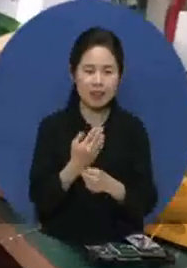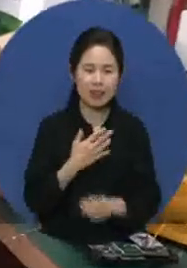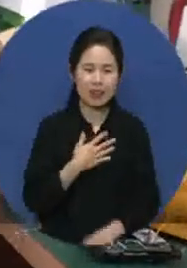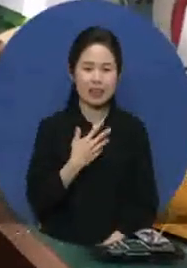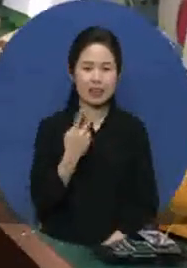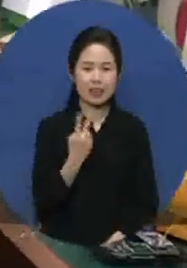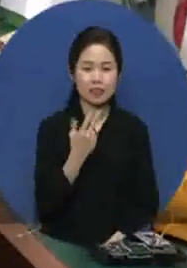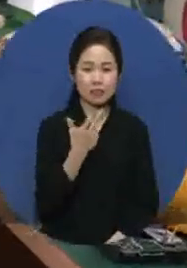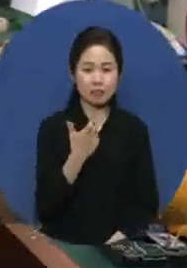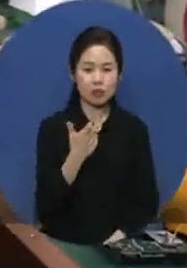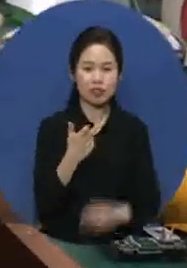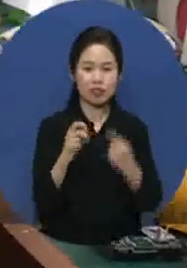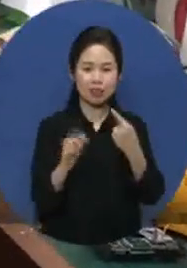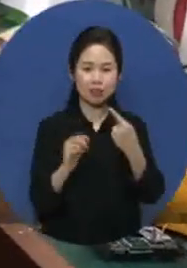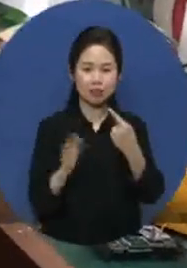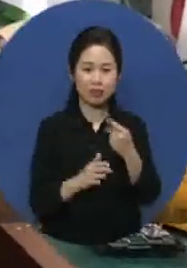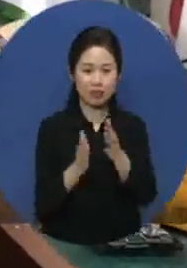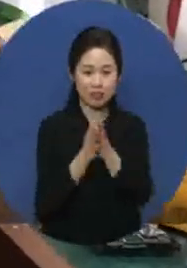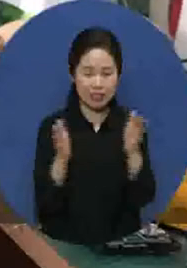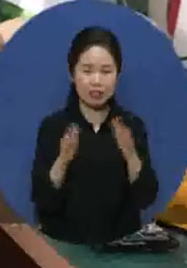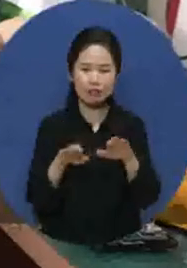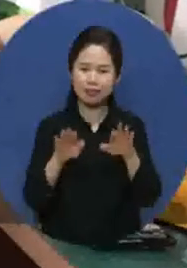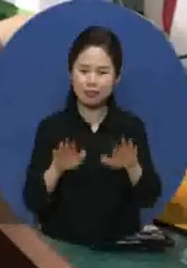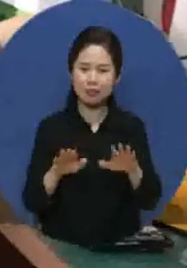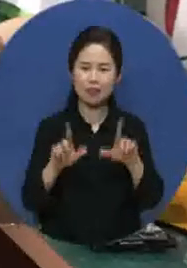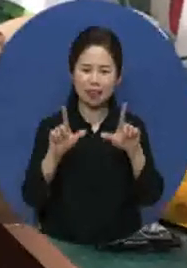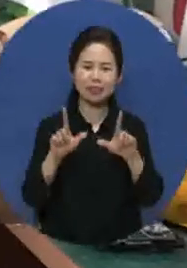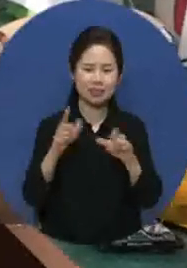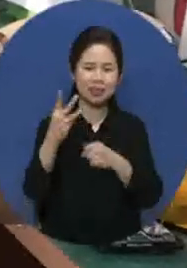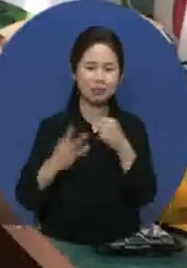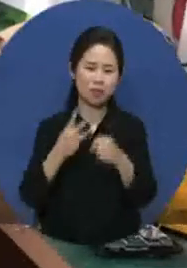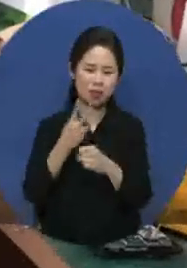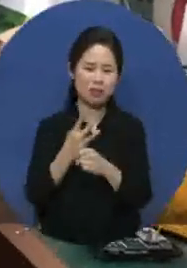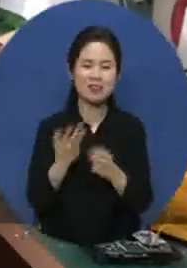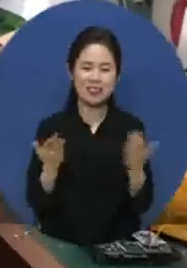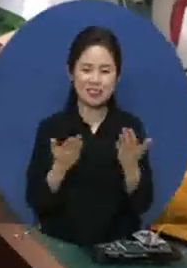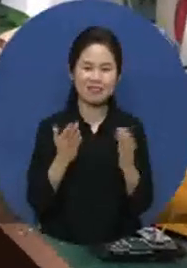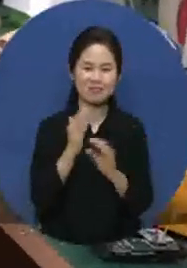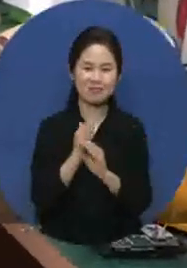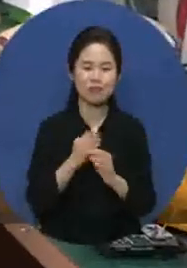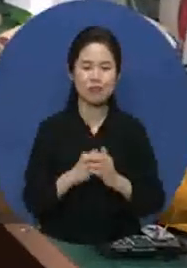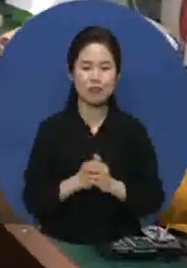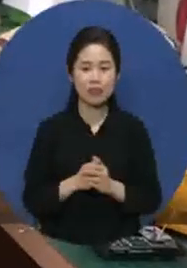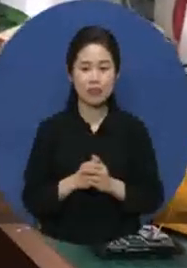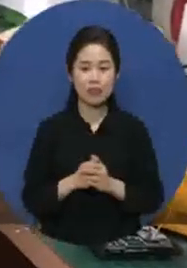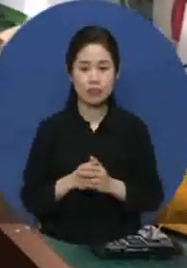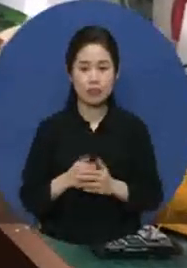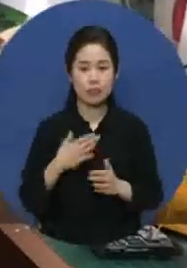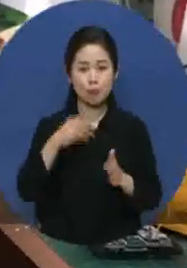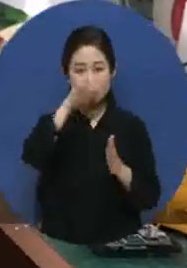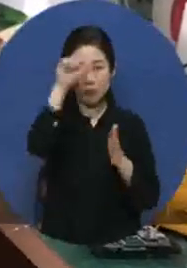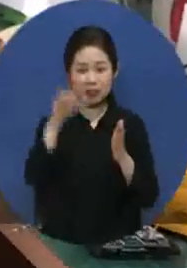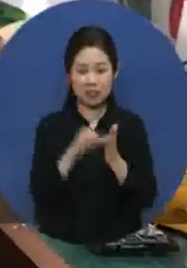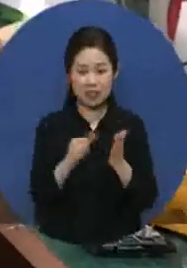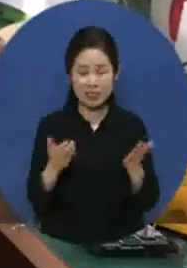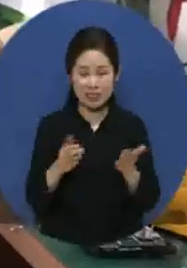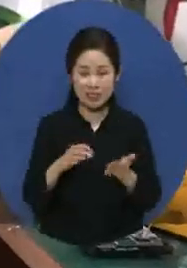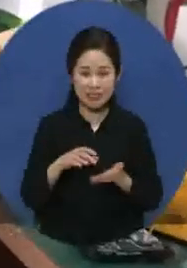2017년 1월부터 시작해서요. 지금 이제 3년 됐습니다. 여기가 처음 직장이세요? 네네.